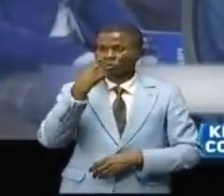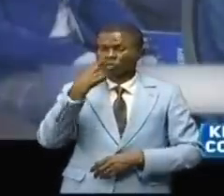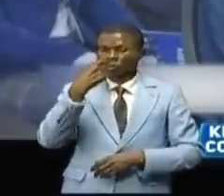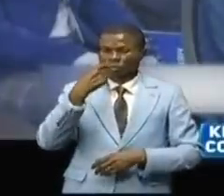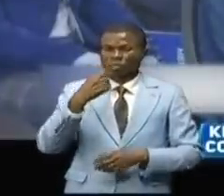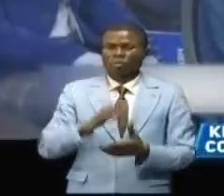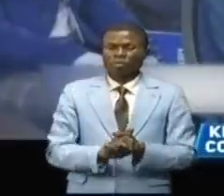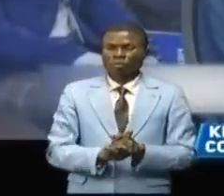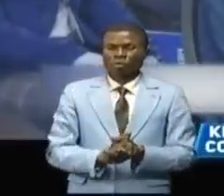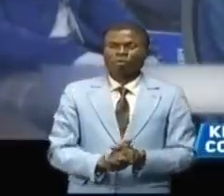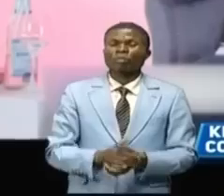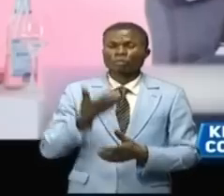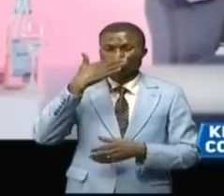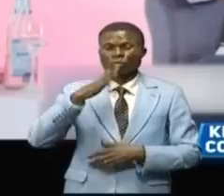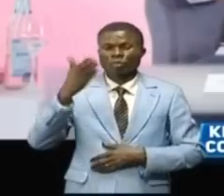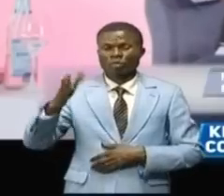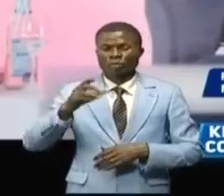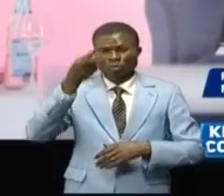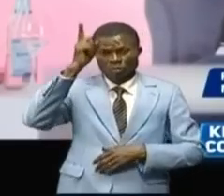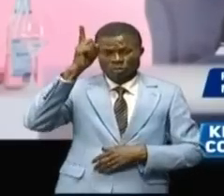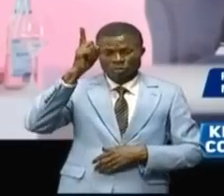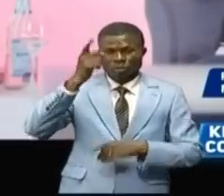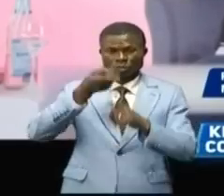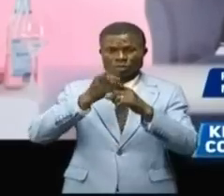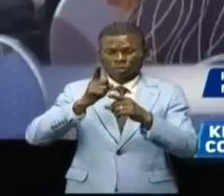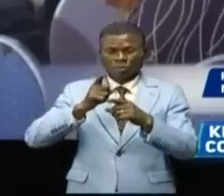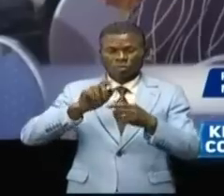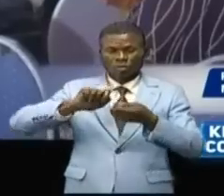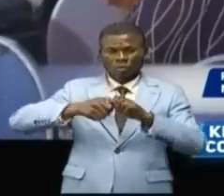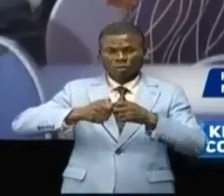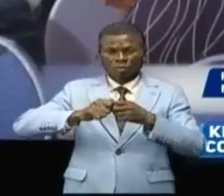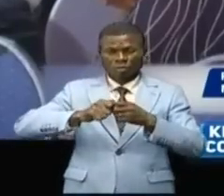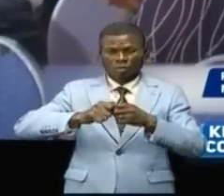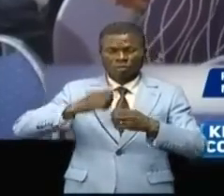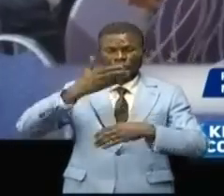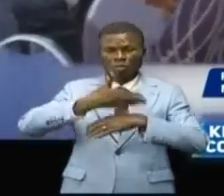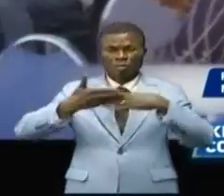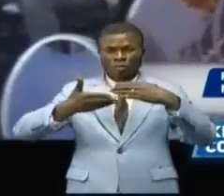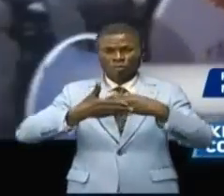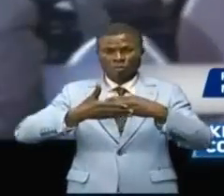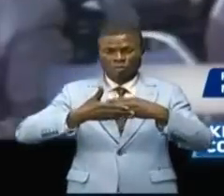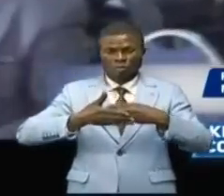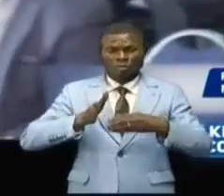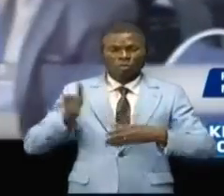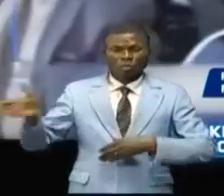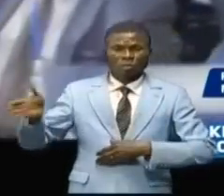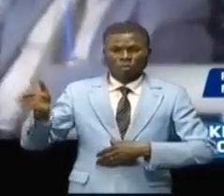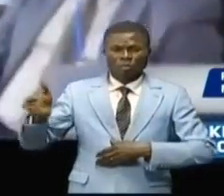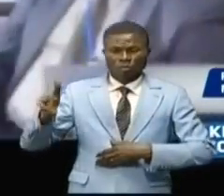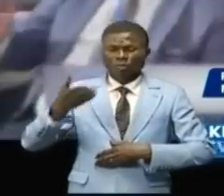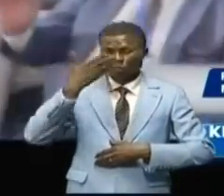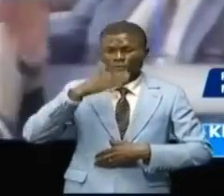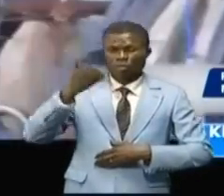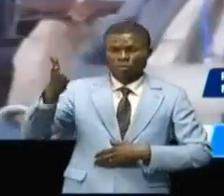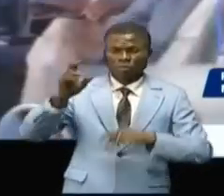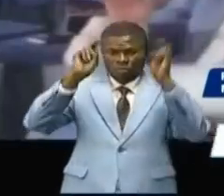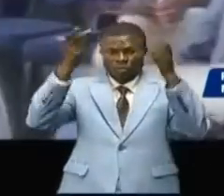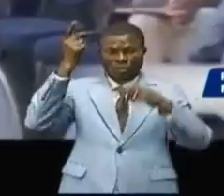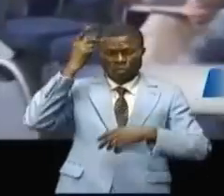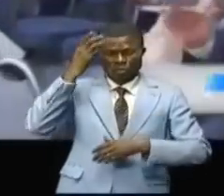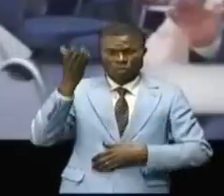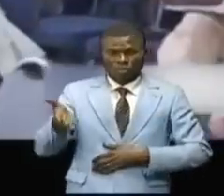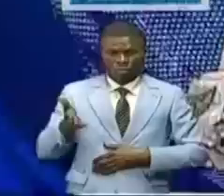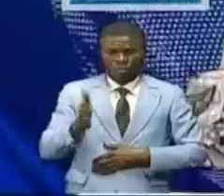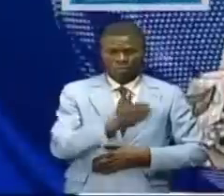de première nécessité, le tout couronné par la réfection et la réhabilitation d'un des pavés de cette formation médicale de la ville de province